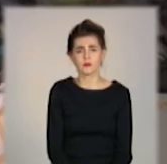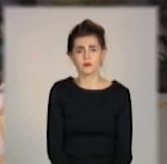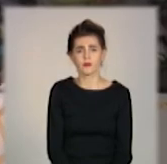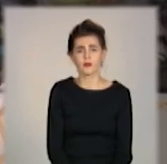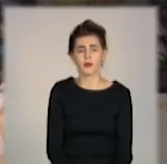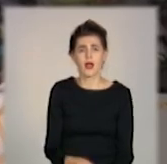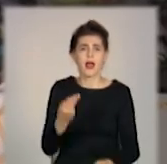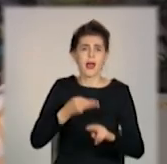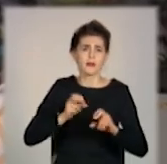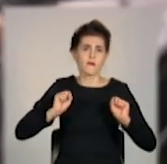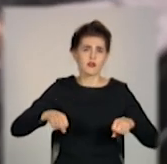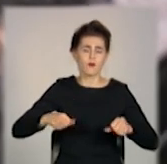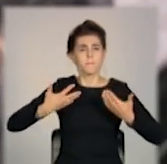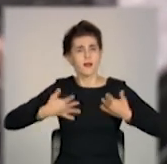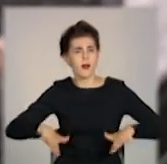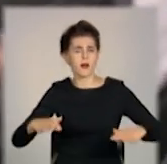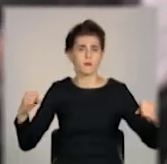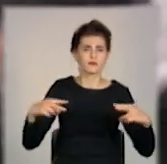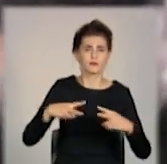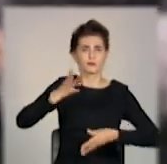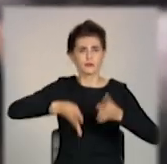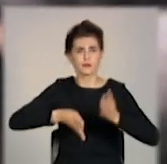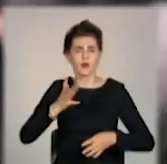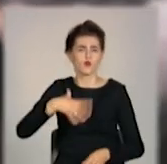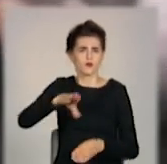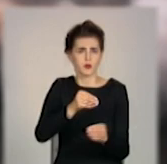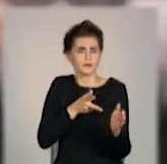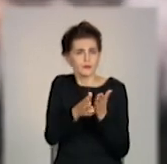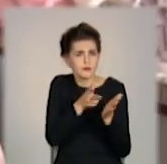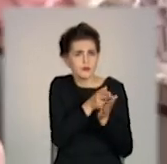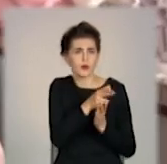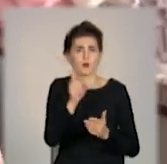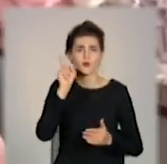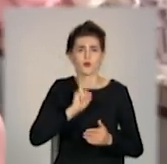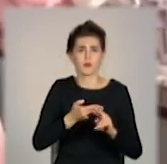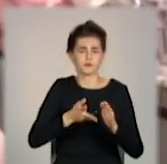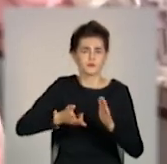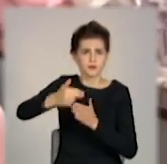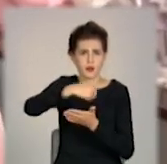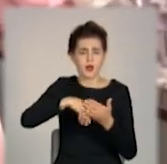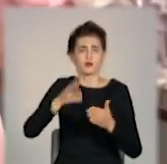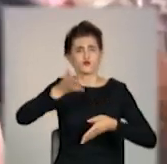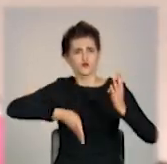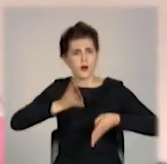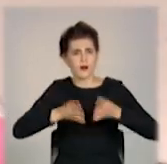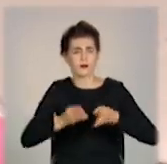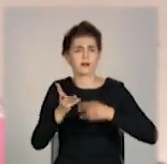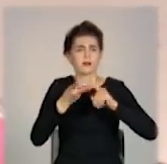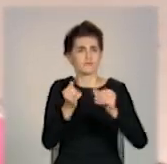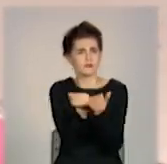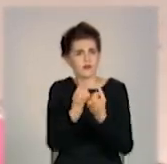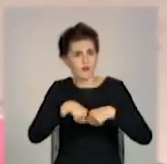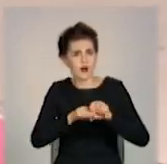Це могли бути сукні і простирадла, та нині все ріжеться на дрібні шматки. Перша розкроює, друга підшиває, третя вивертає